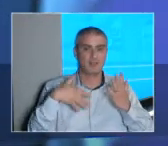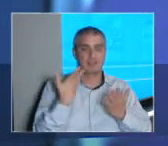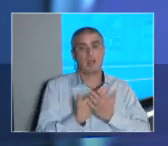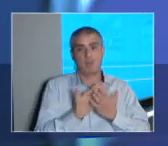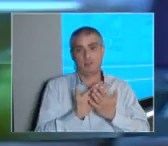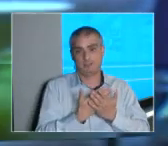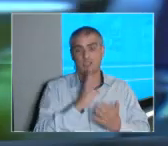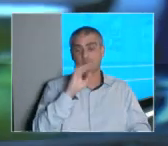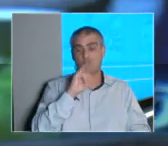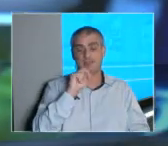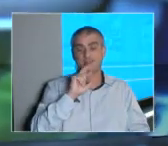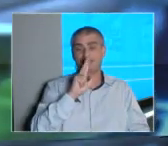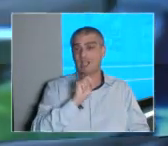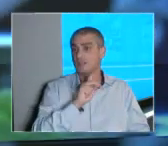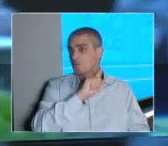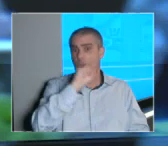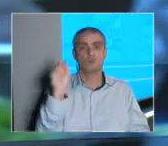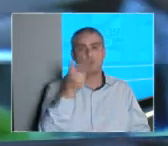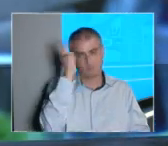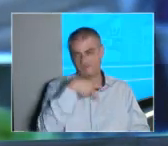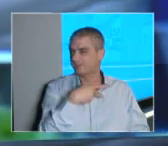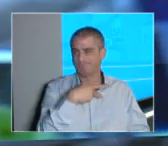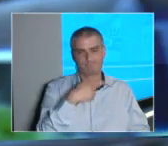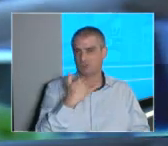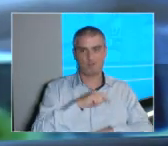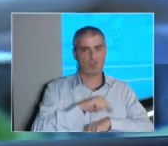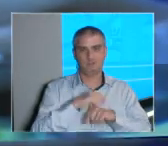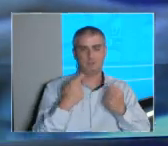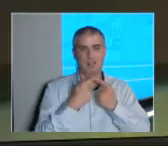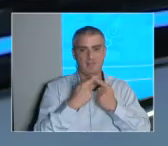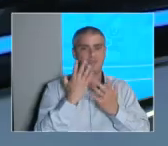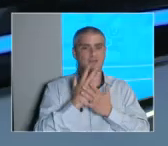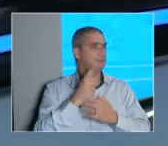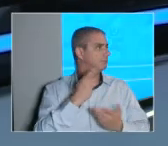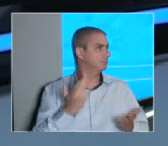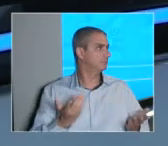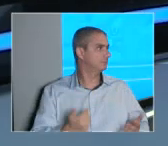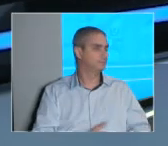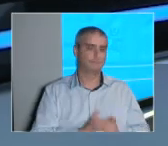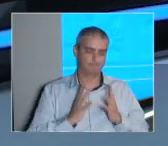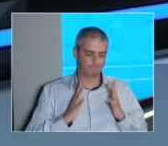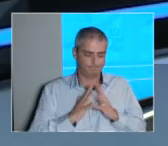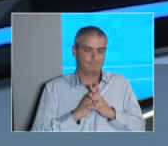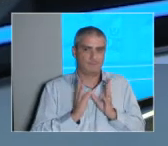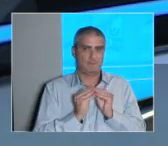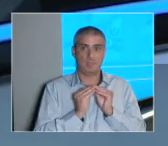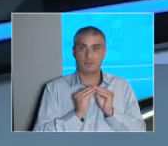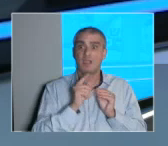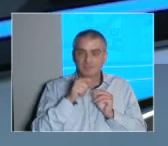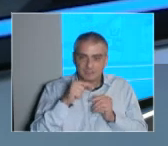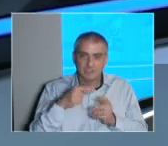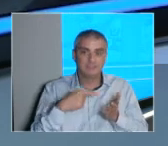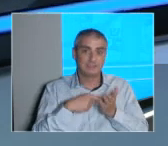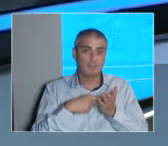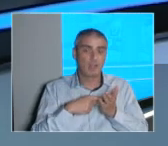יודעים את ההמלצה של שי ניצן. יכול להיות שכל הצדדים מבינים שזה לא הזמן לריב, והגיע הזמן... מקדים שורות, מצופפים. נכון, אבל ברור, זה הרקע,